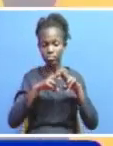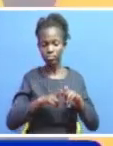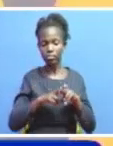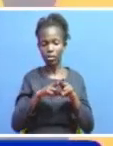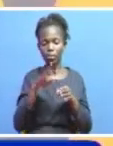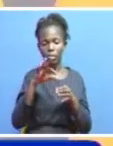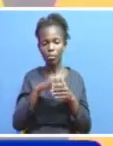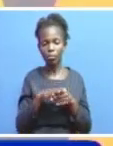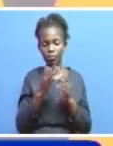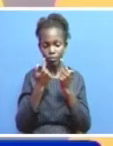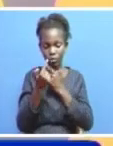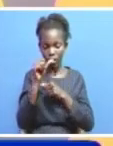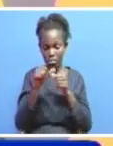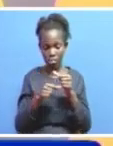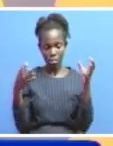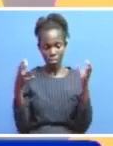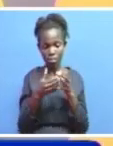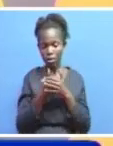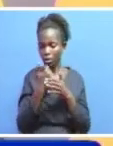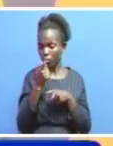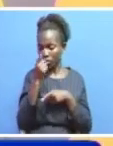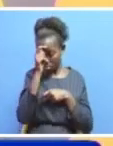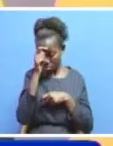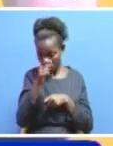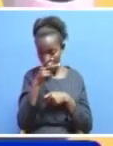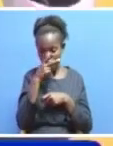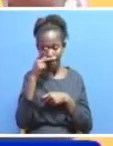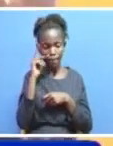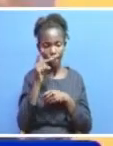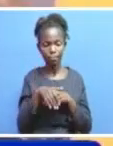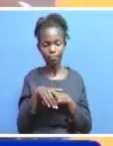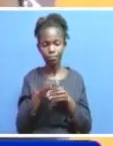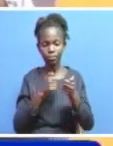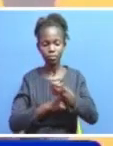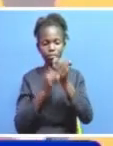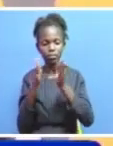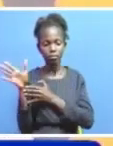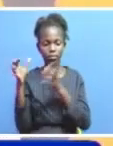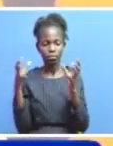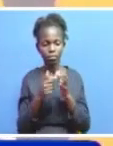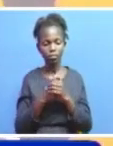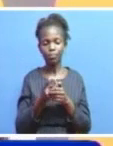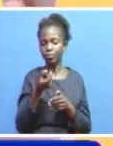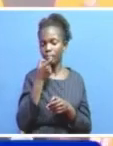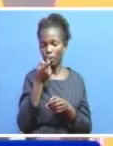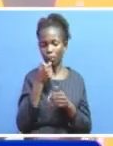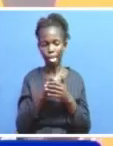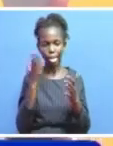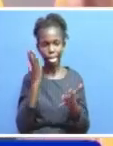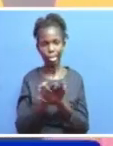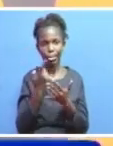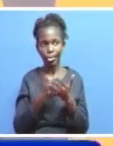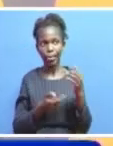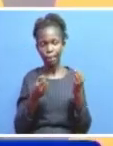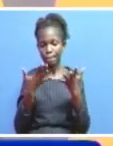ya ningundaya kweza kuhithi ya tuanzia kubuthi mwenene witu hithi ya doko sa mwono ala mazabotas mengi ma Wiper kuhuge tui ukweli nikana mengi